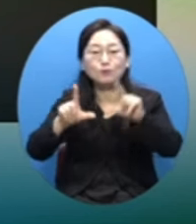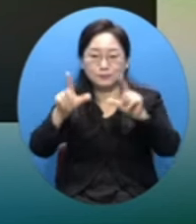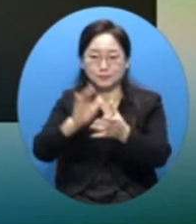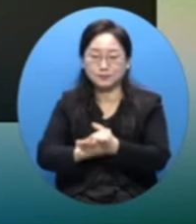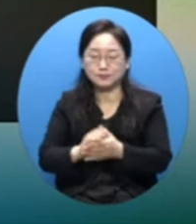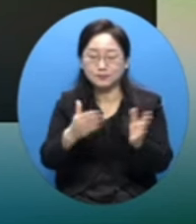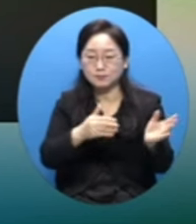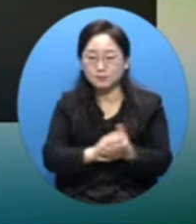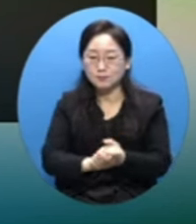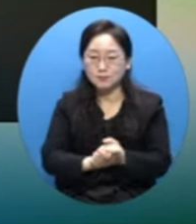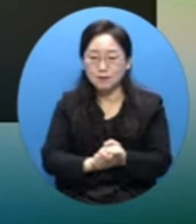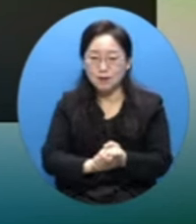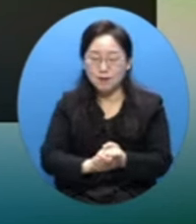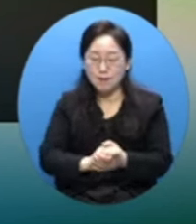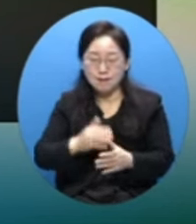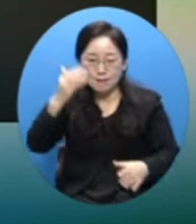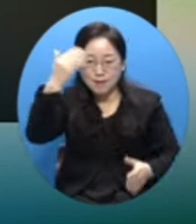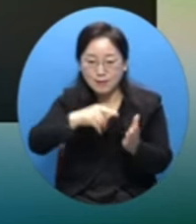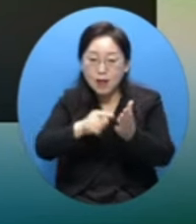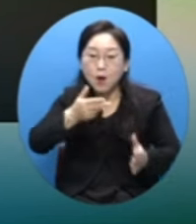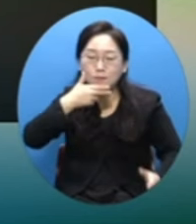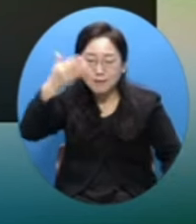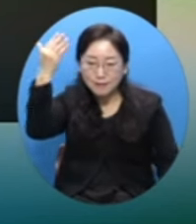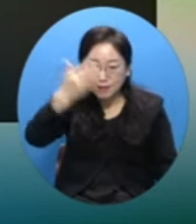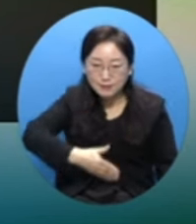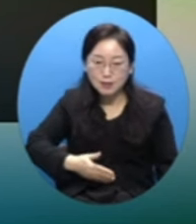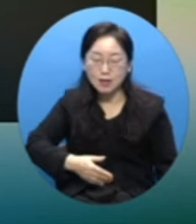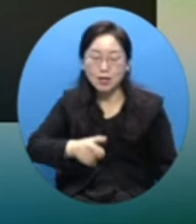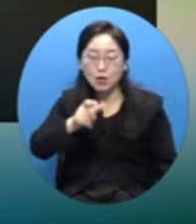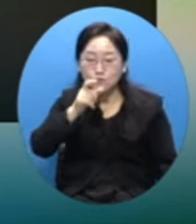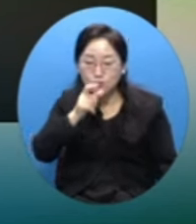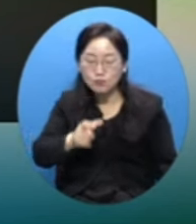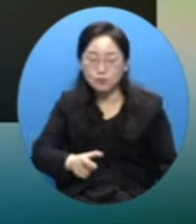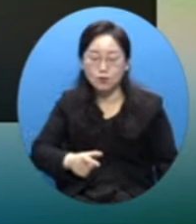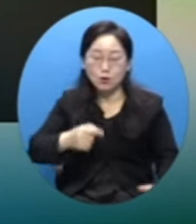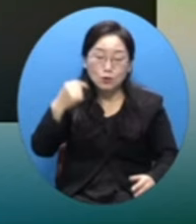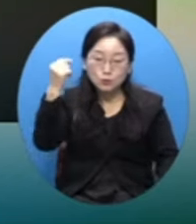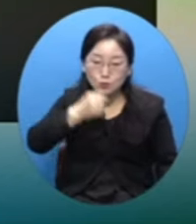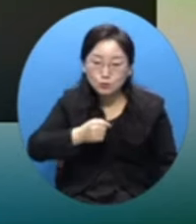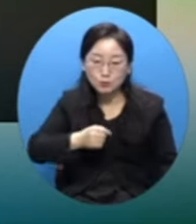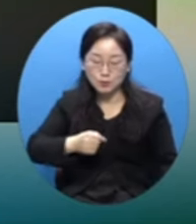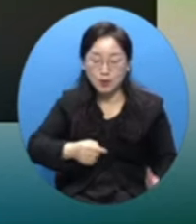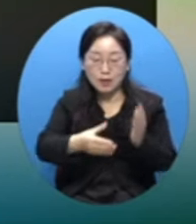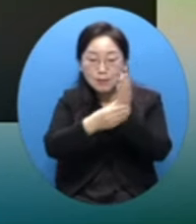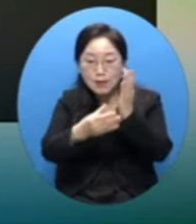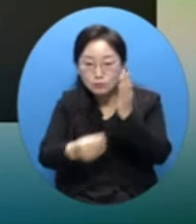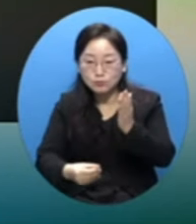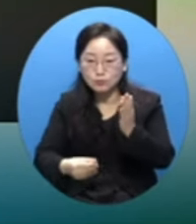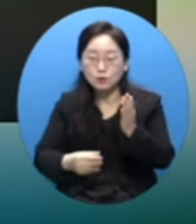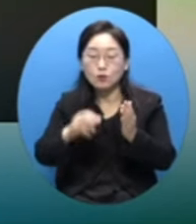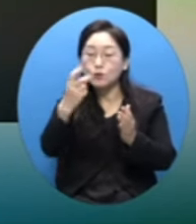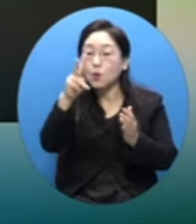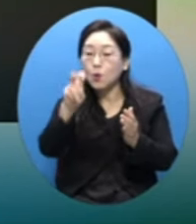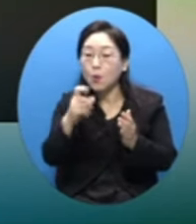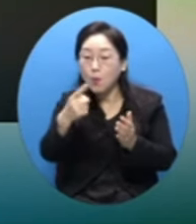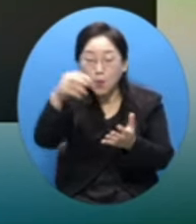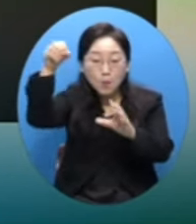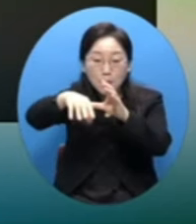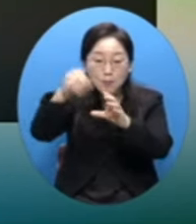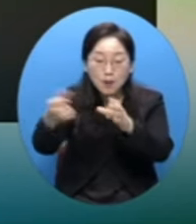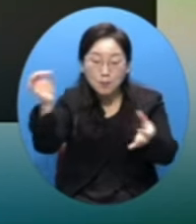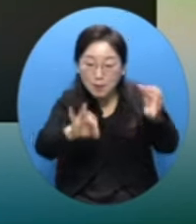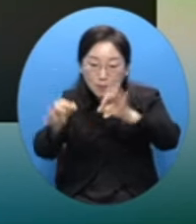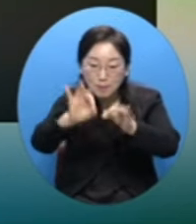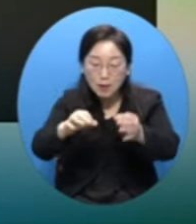유기농으로 밀가루, 효모, 물, 소금만 가지고 빵을 만들어서 아들한테 먹이니까 무엇을 먹어도 3분 나서 몸을 긁던